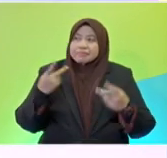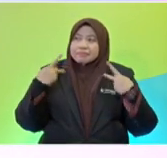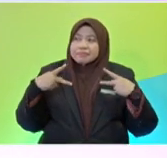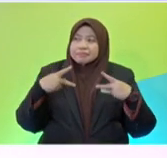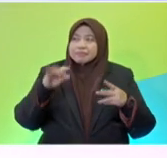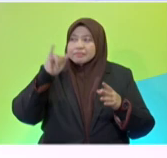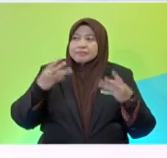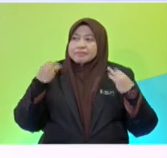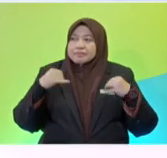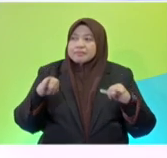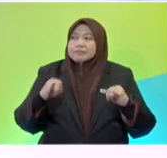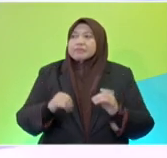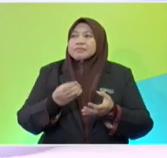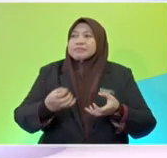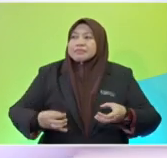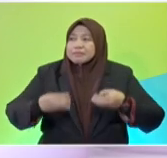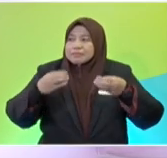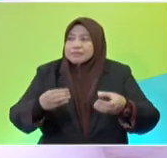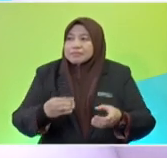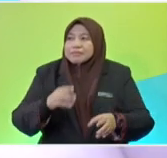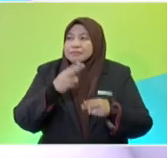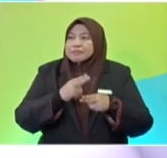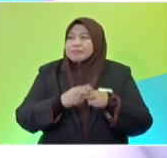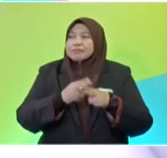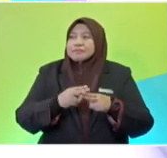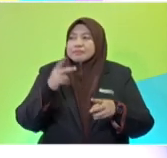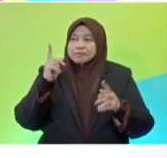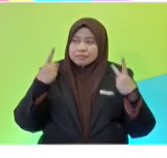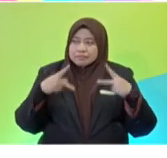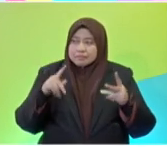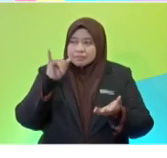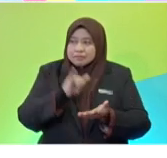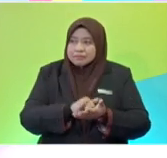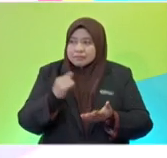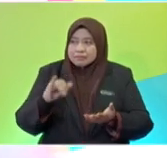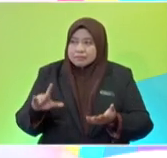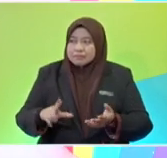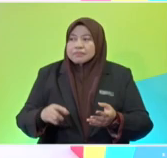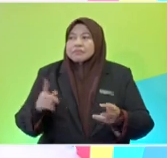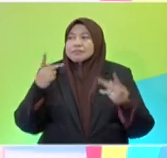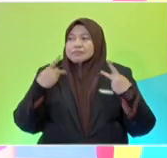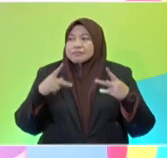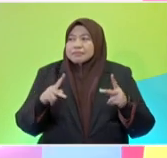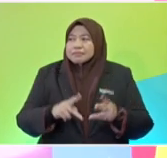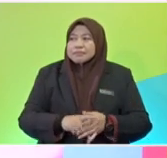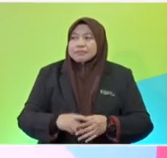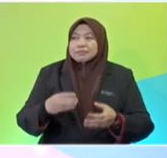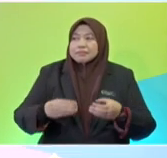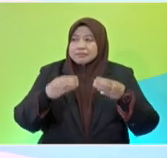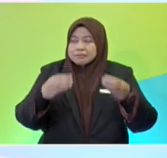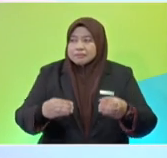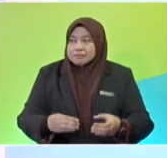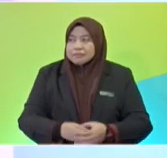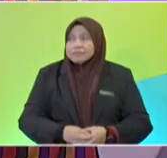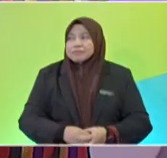laki-lakinya mereka segera memasuki kedai tersebut Terima kasih Azzahra nampaknya